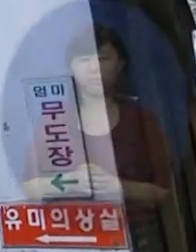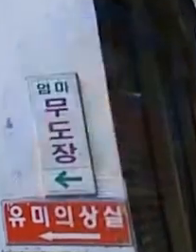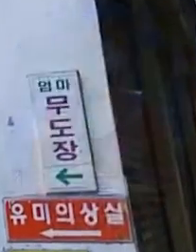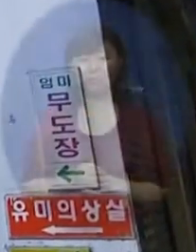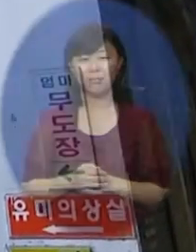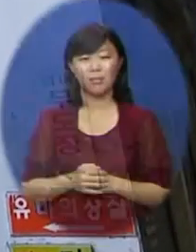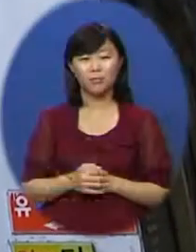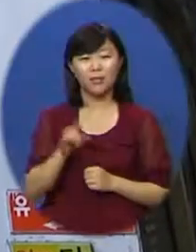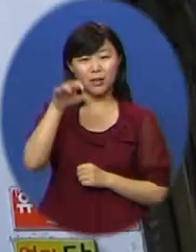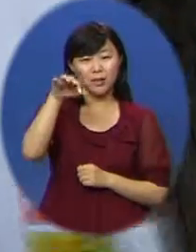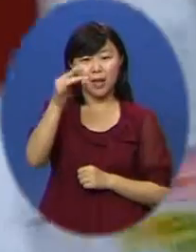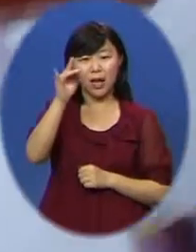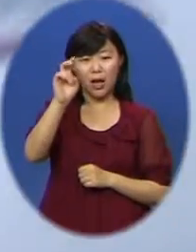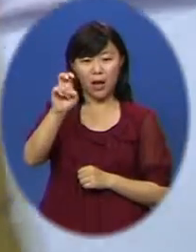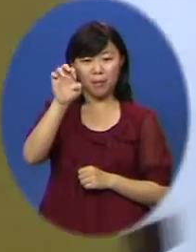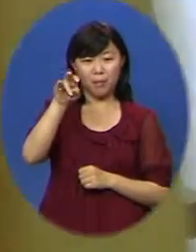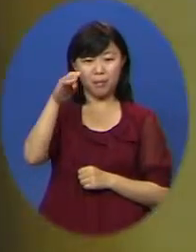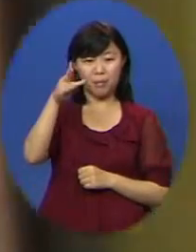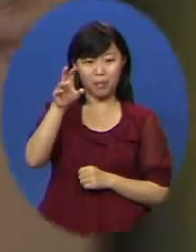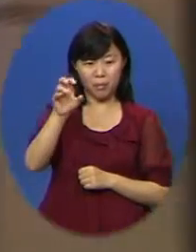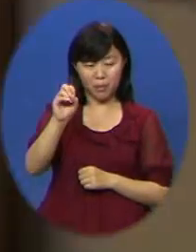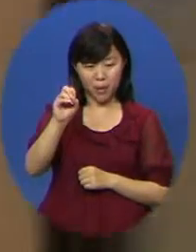이곳이 바로 한평 갤러리.